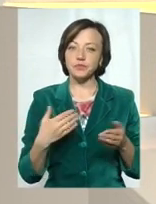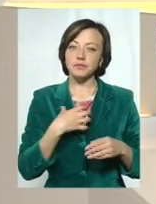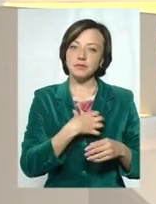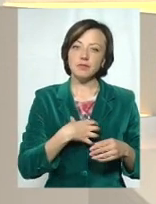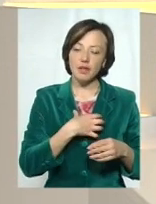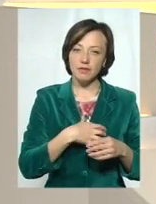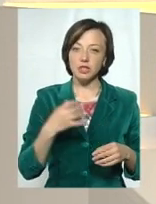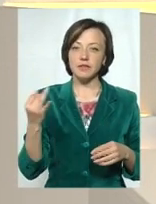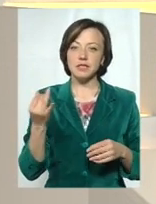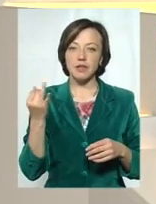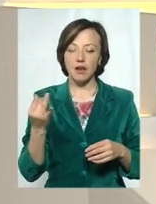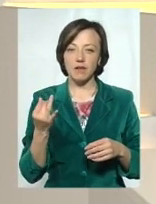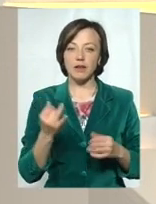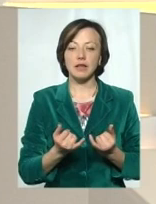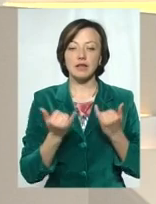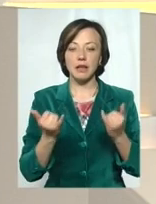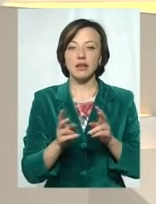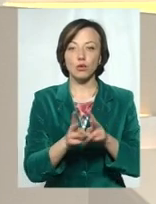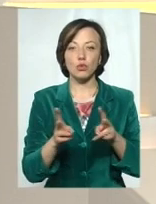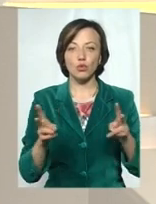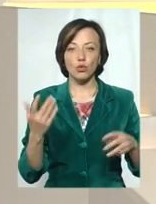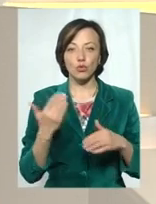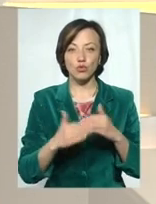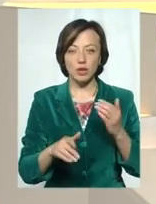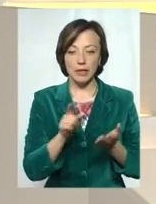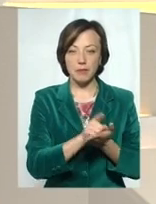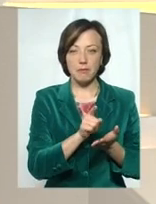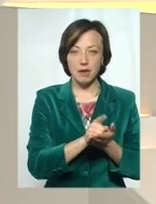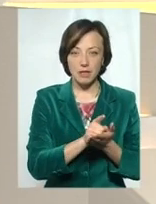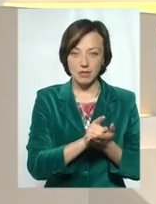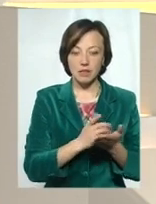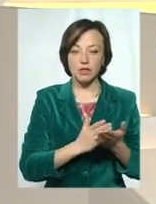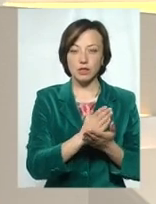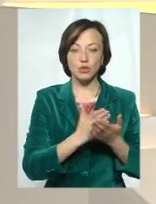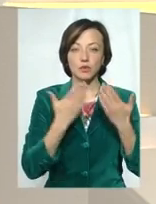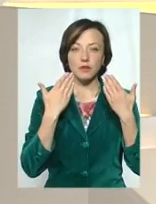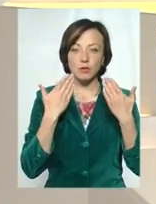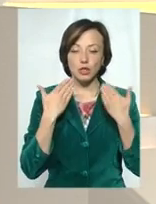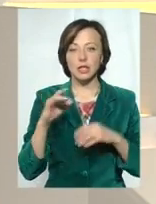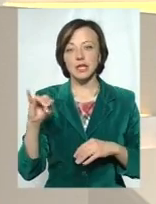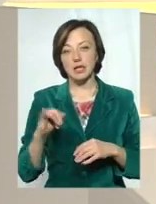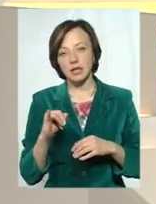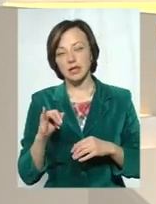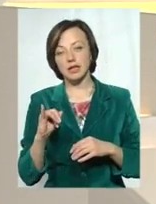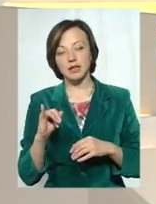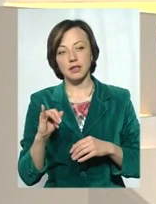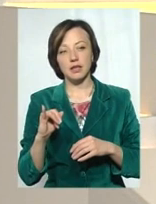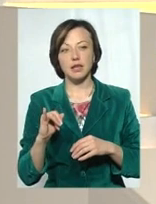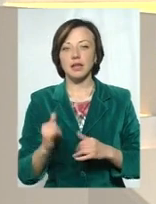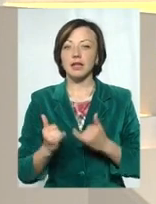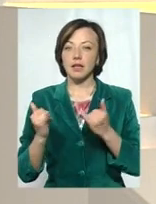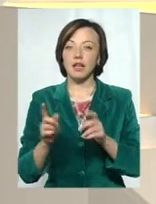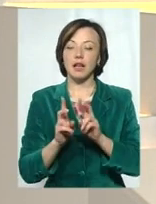важлива і цікава і для тих, хто вже на пенсії, хто вже на заслуженому відпочинку, і ті,